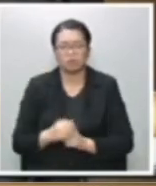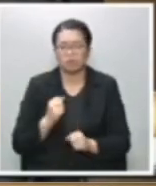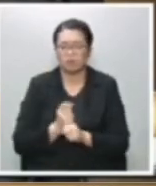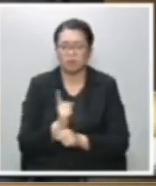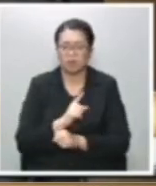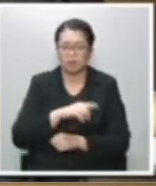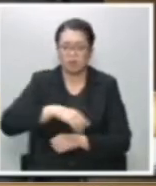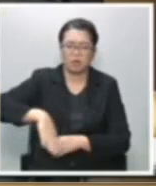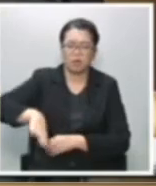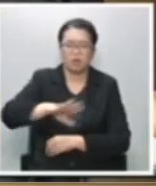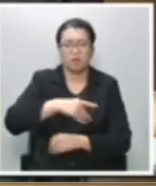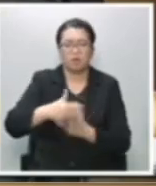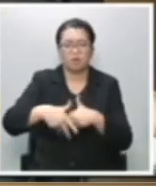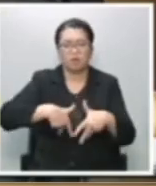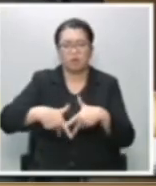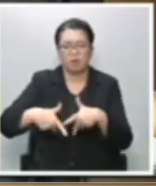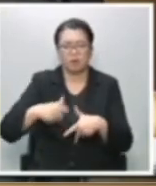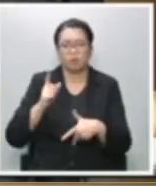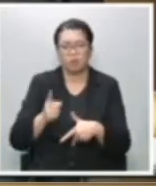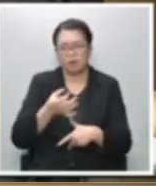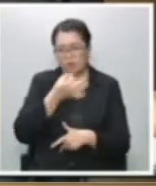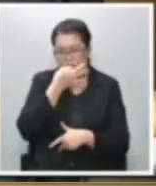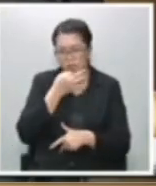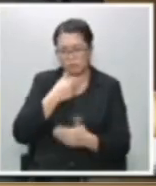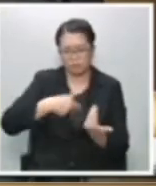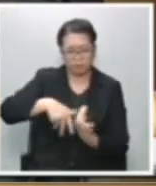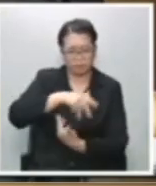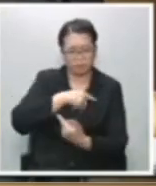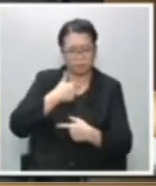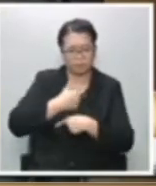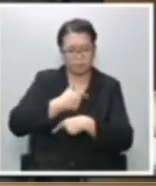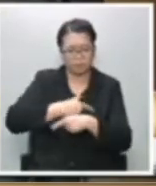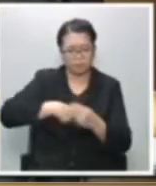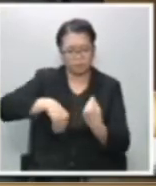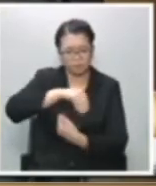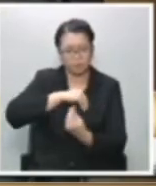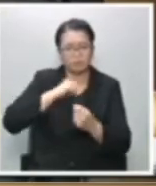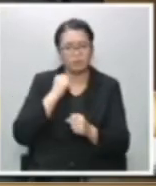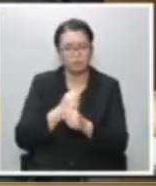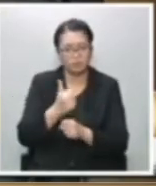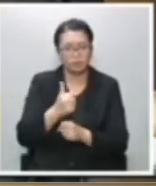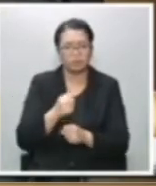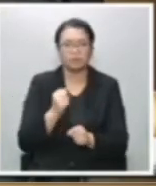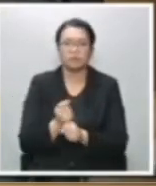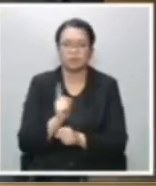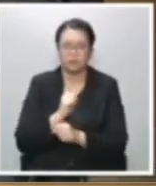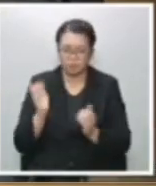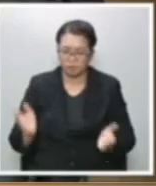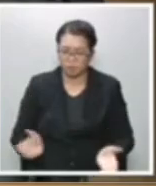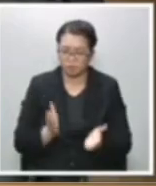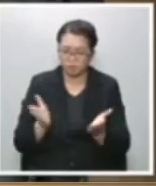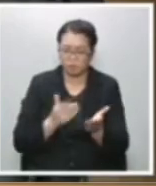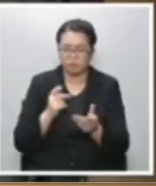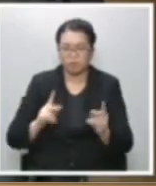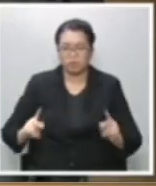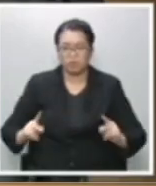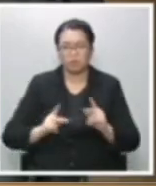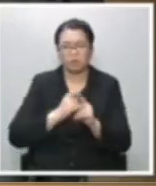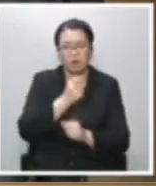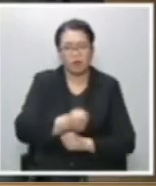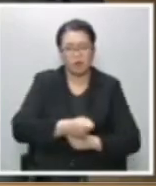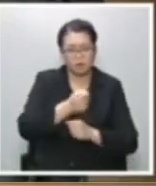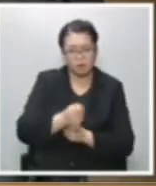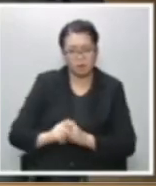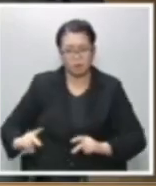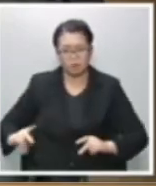ถอยู่ได้อันนี้รัฐบาลก็คงจะต้องรับไปพิจารณาดำเนินการโดยกระทรวงเกษตรและสหกรณ์ร่วมกับหน่วยงานอื่นๆที่จะ